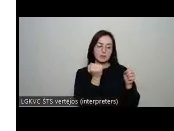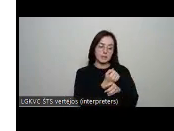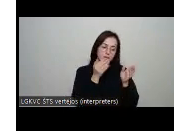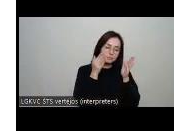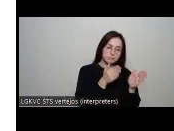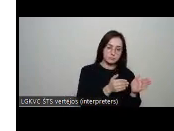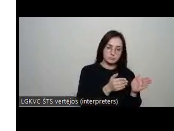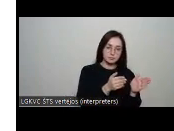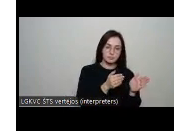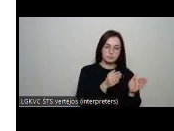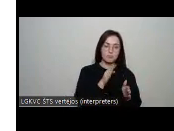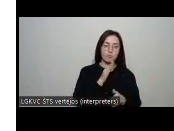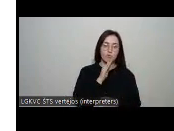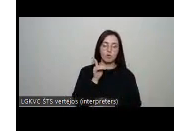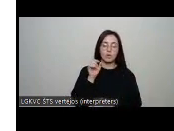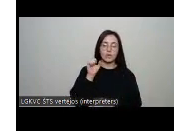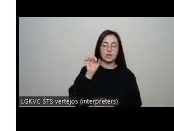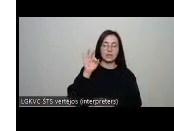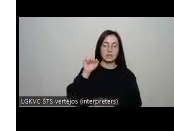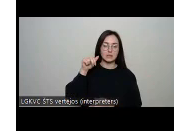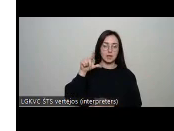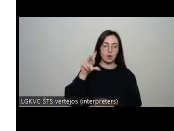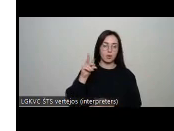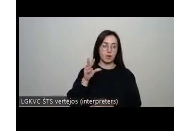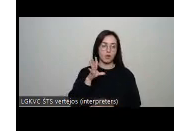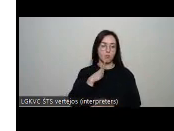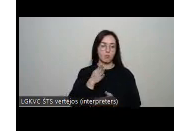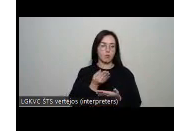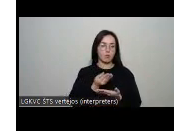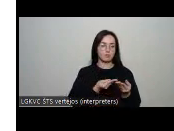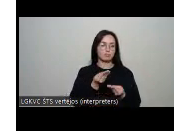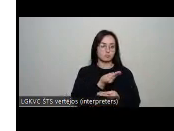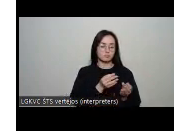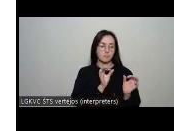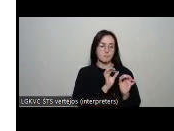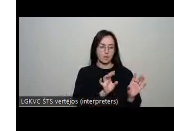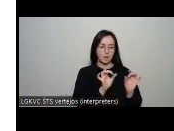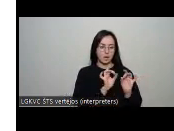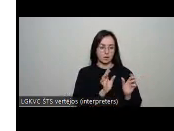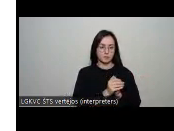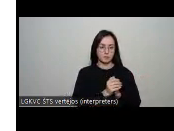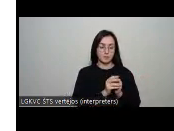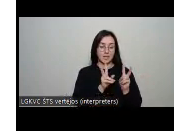atkreipia Saulė ir potėmes.